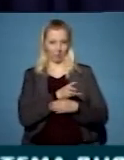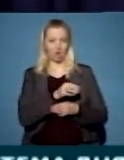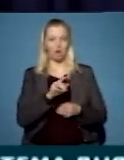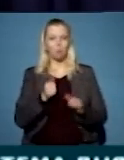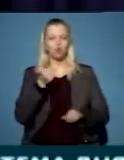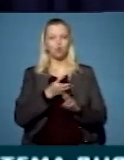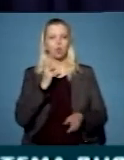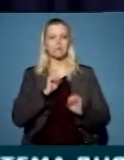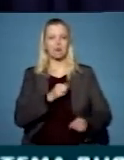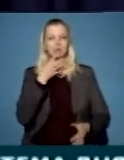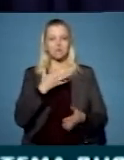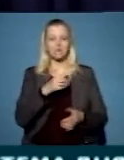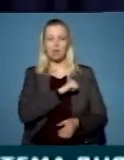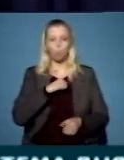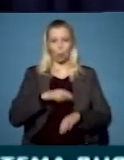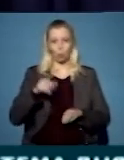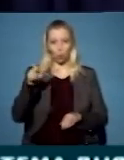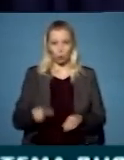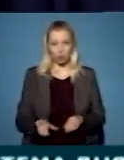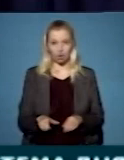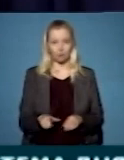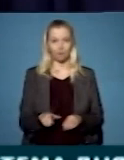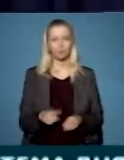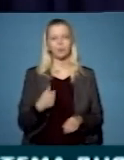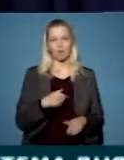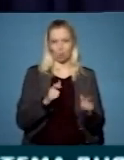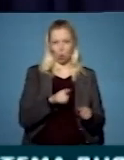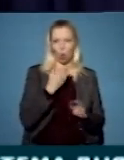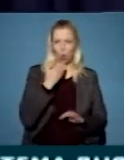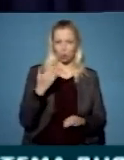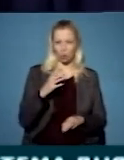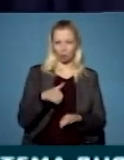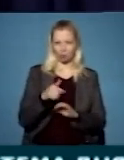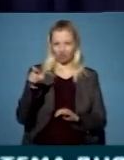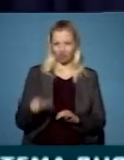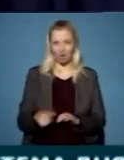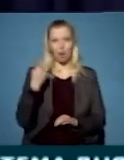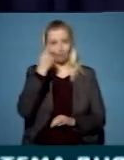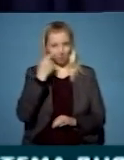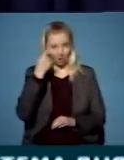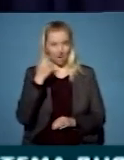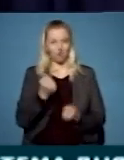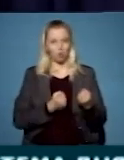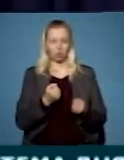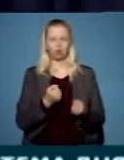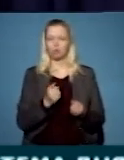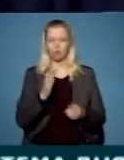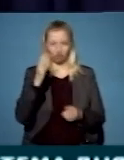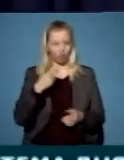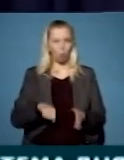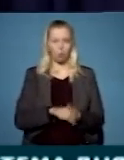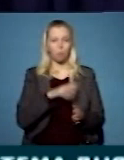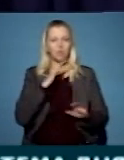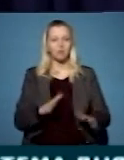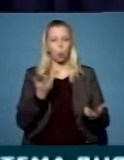поліцейського. Що стосується там декількох тез, я абсолютно погоджуся там з останнім спікером, що п'яний водій – це потенційний вбивця. Дуже багато